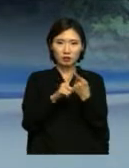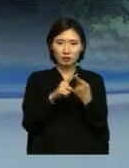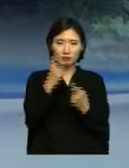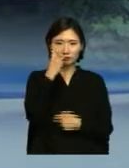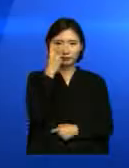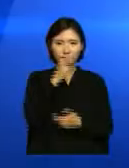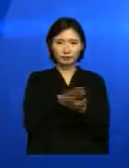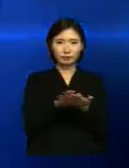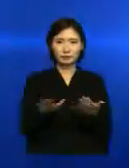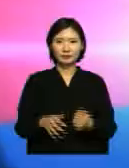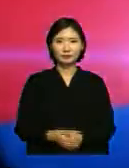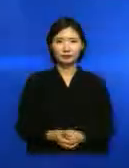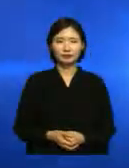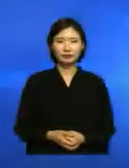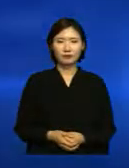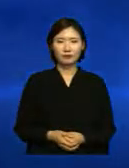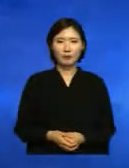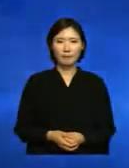기자입니다.